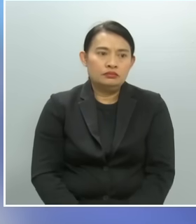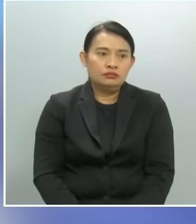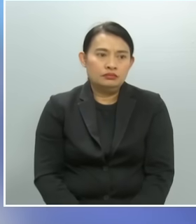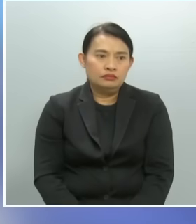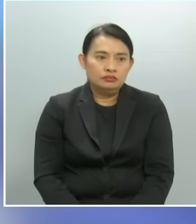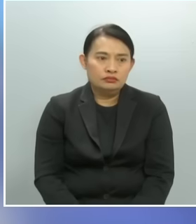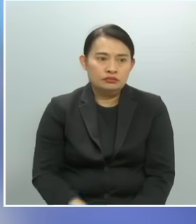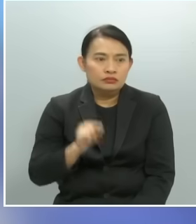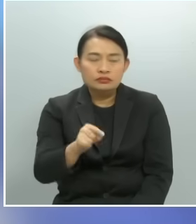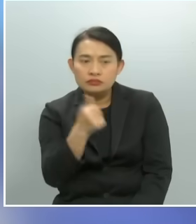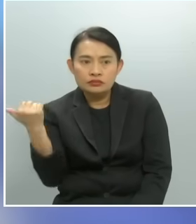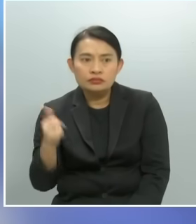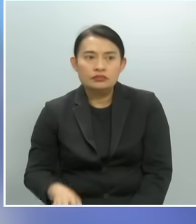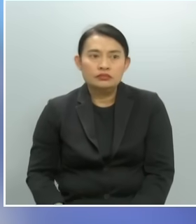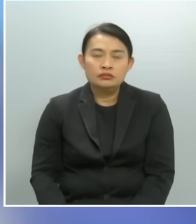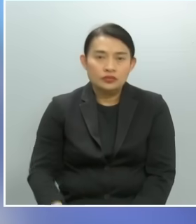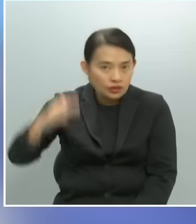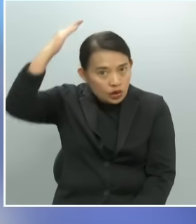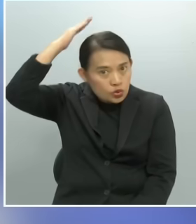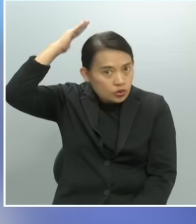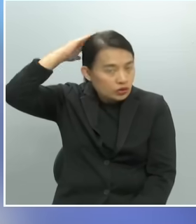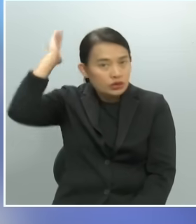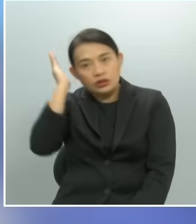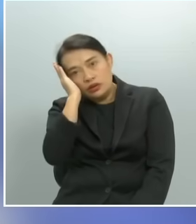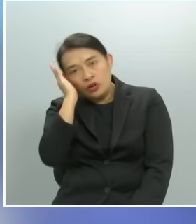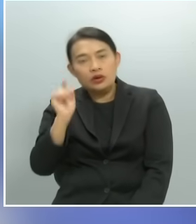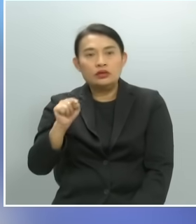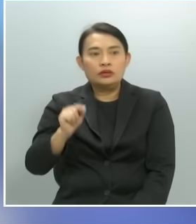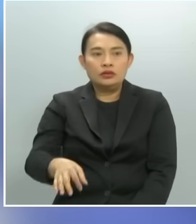สองเตียงเลยนะคะหัวเตียงของ 2เตียง